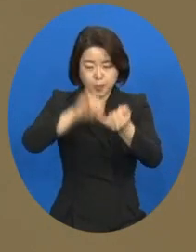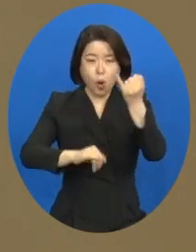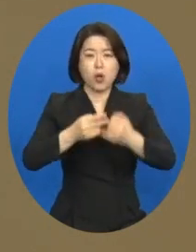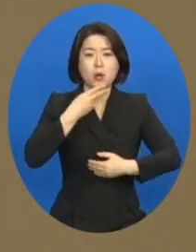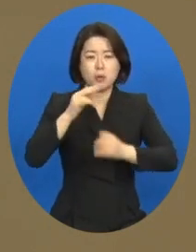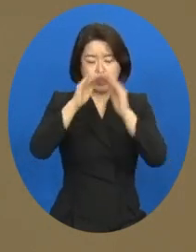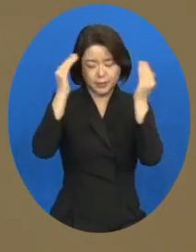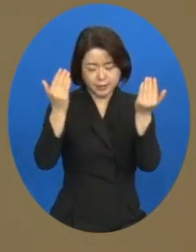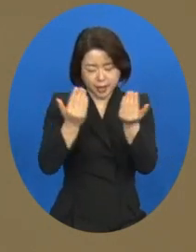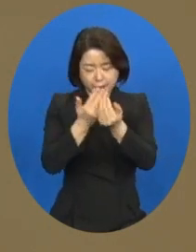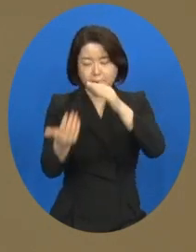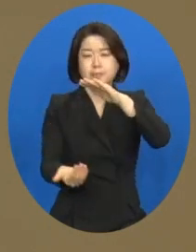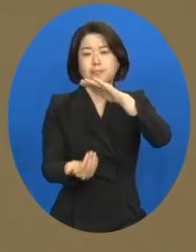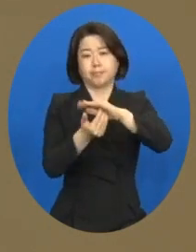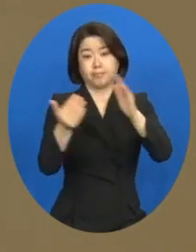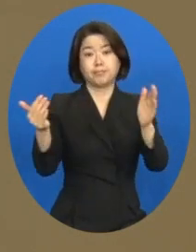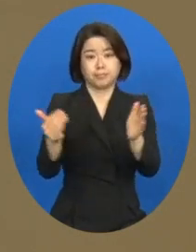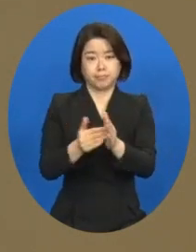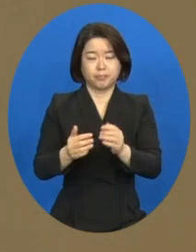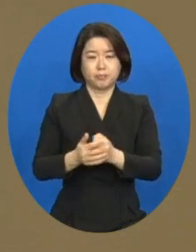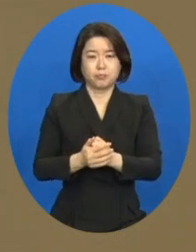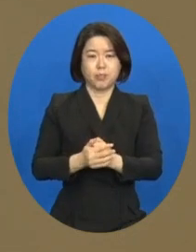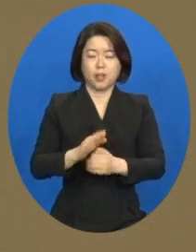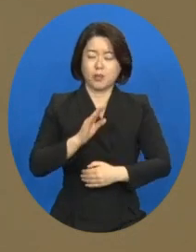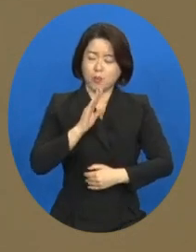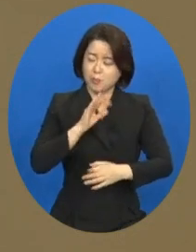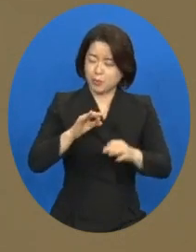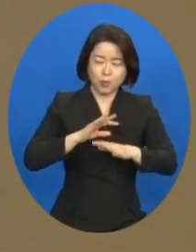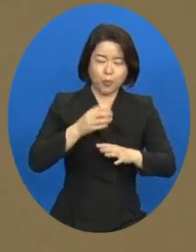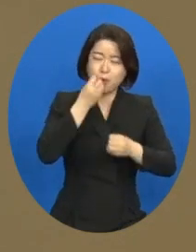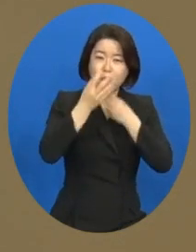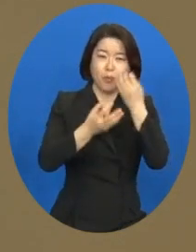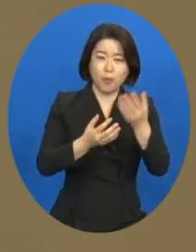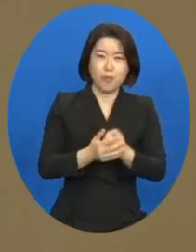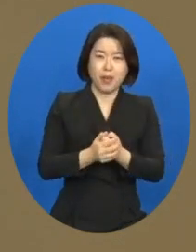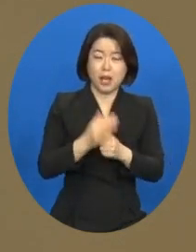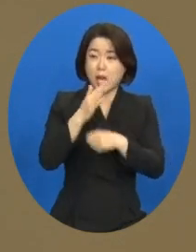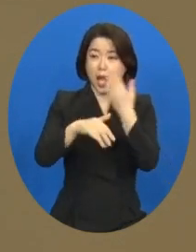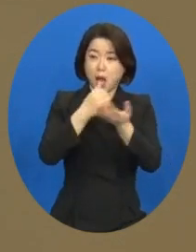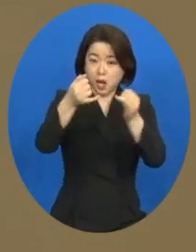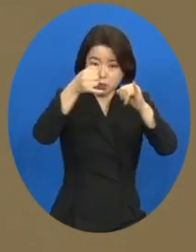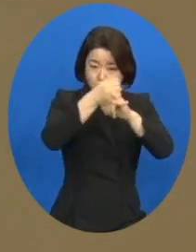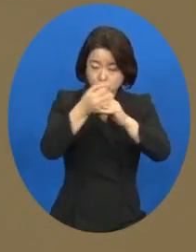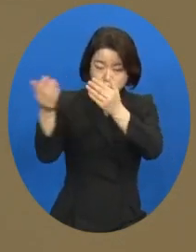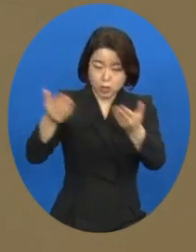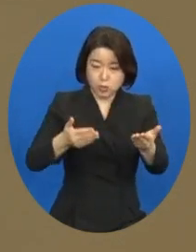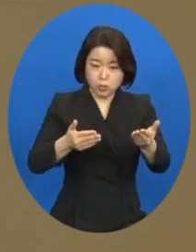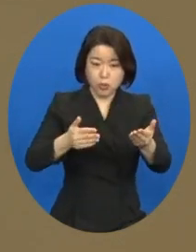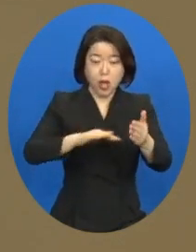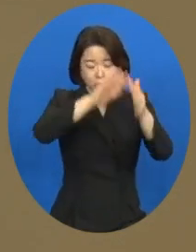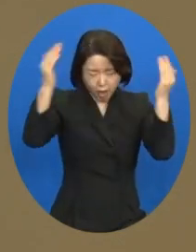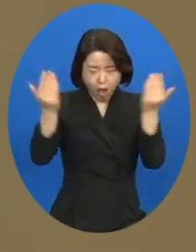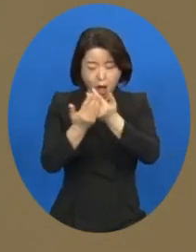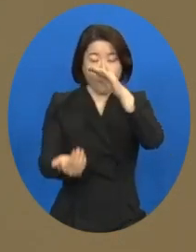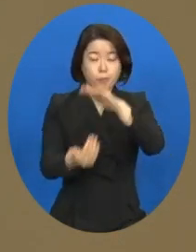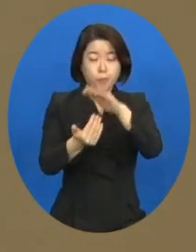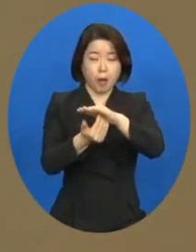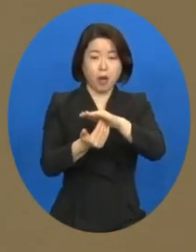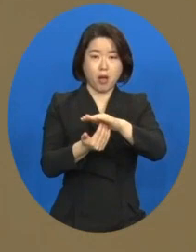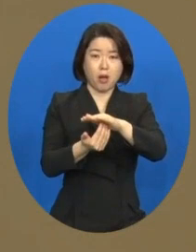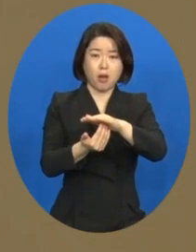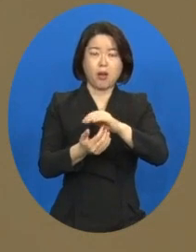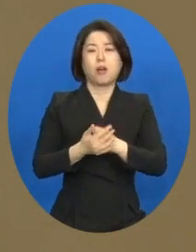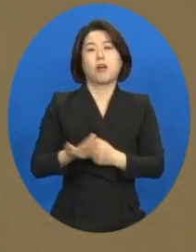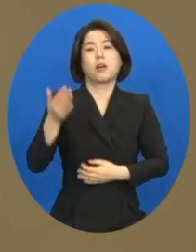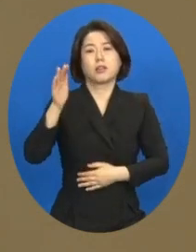다 이루어졌습니다. 참 놀라운 고백이죠. 하나님이 약속하신 거 우리 가운데 다 이루어주셨다.